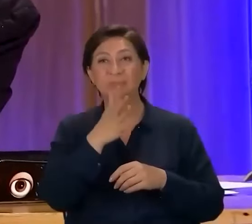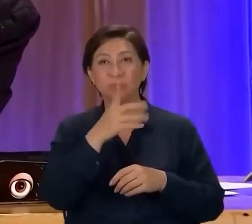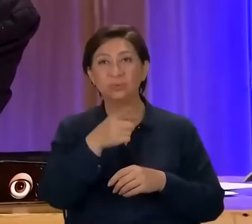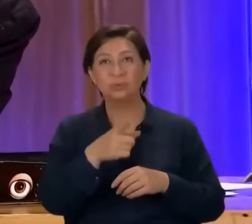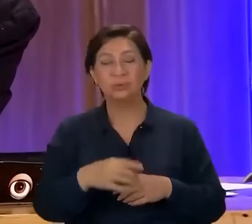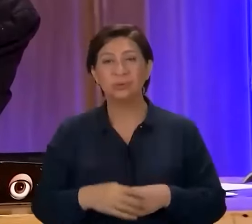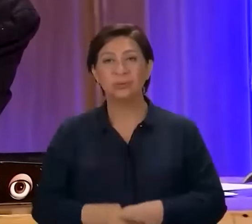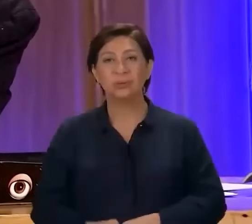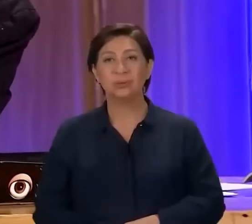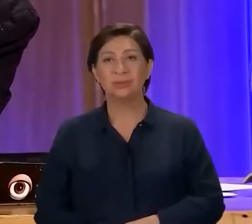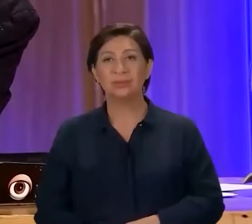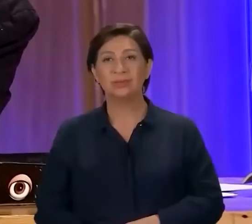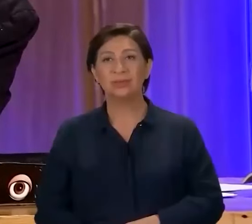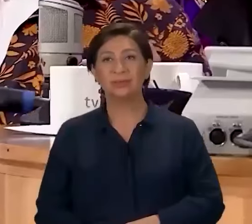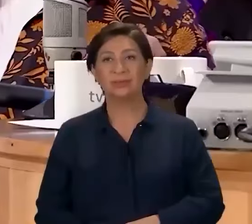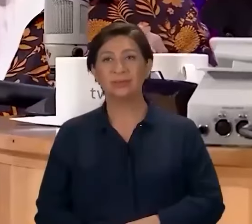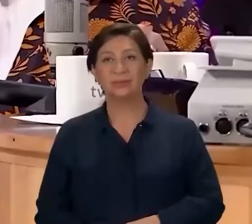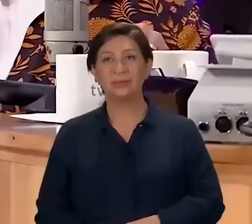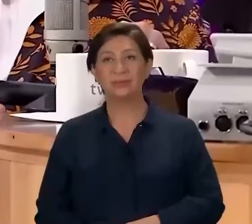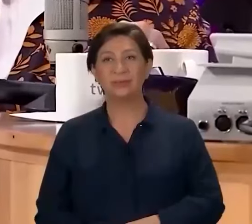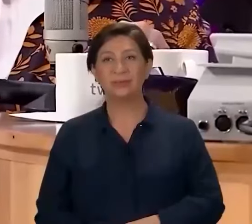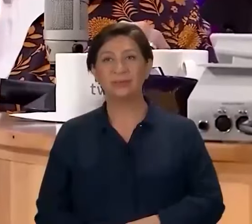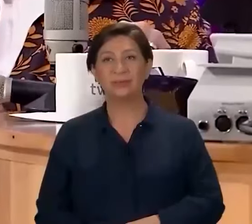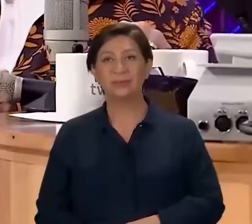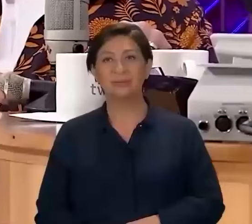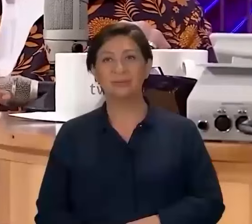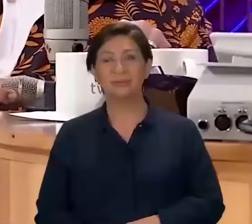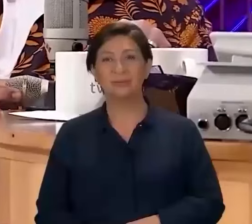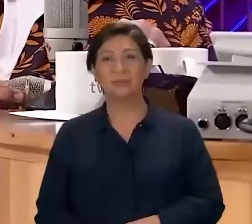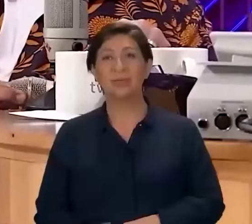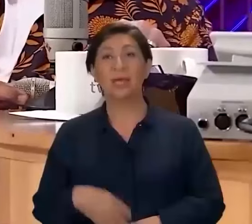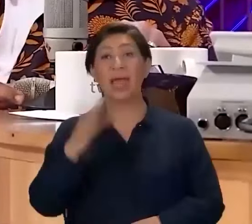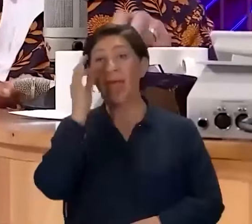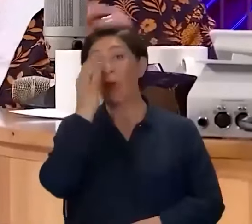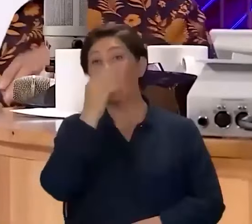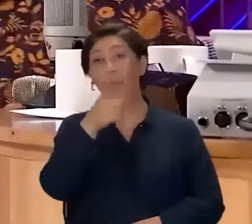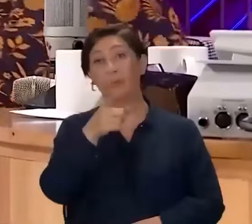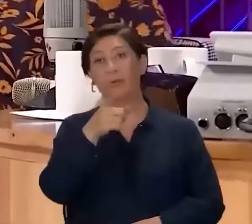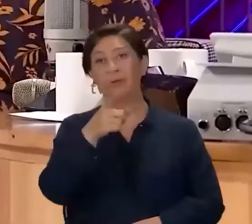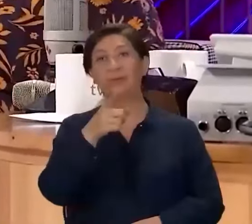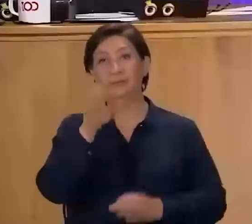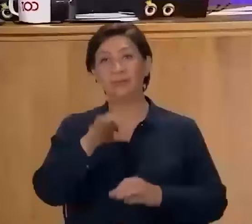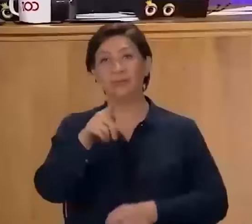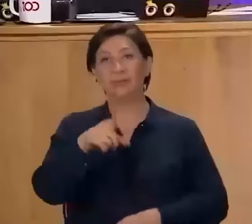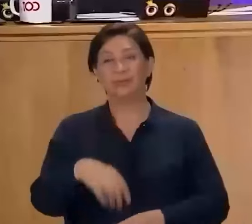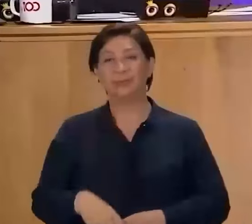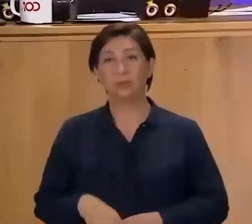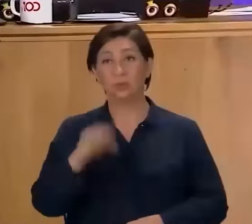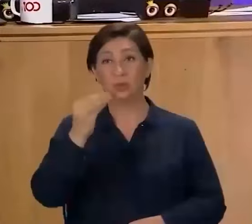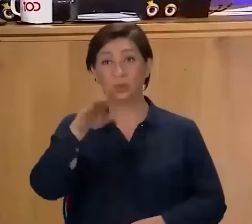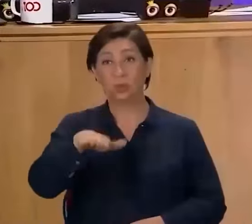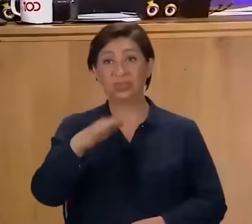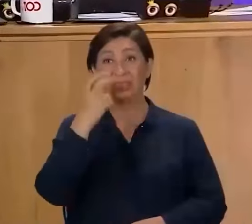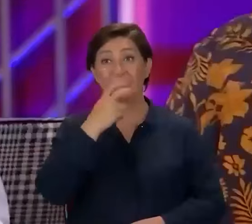musun? Head and shoulder, knees and toes, knees and toes. Bu çok kolay. En kolayı bu zaten. Başla. Çocuk